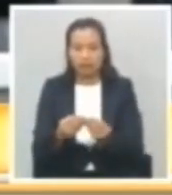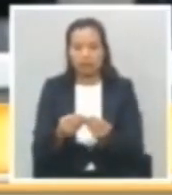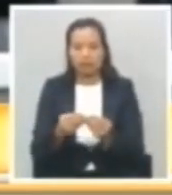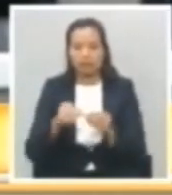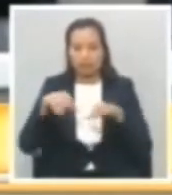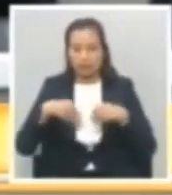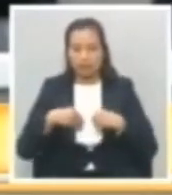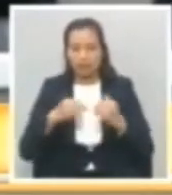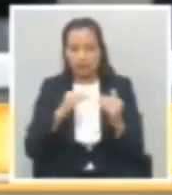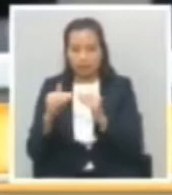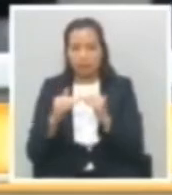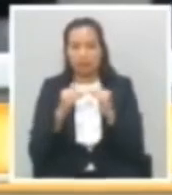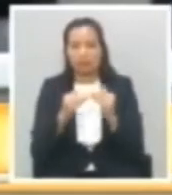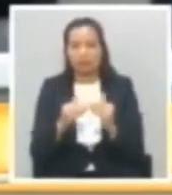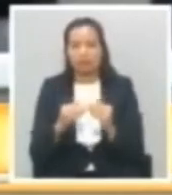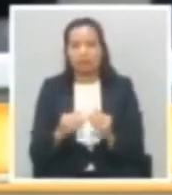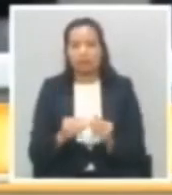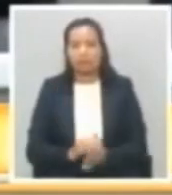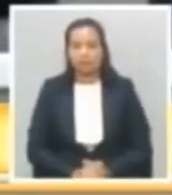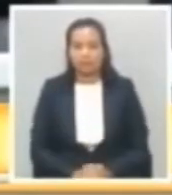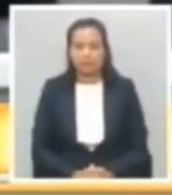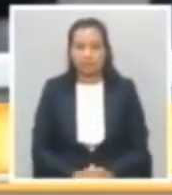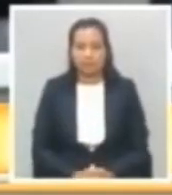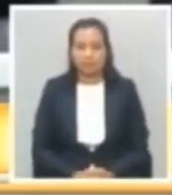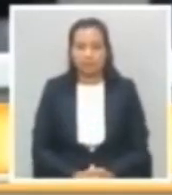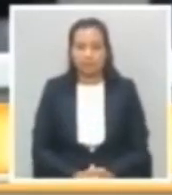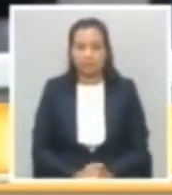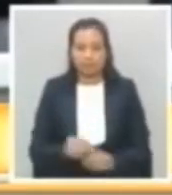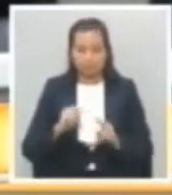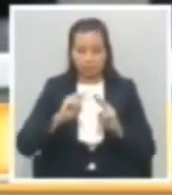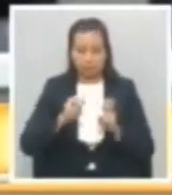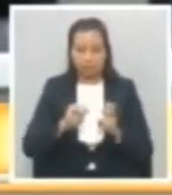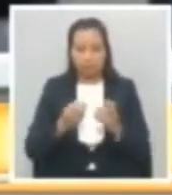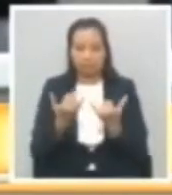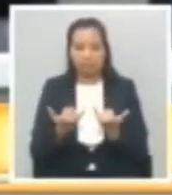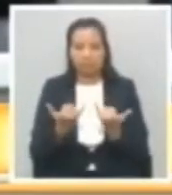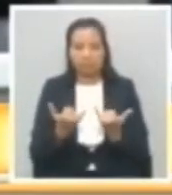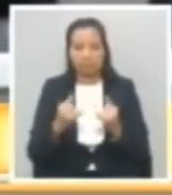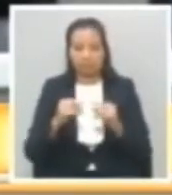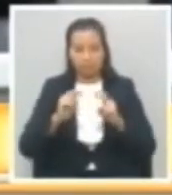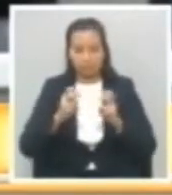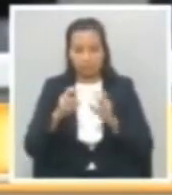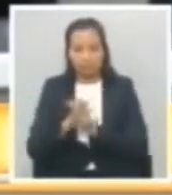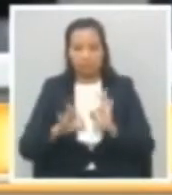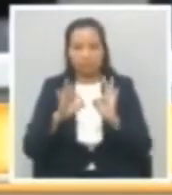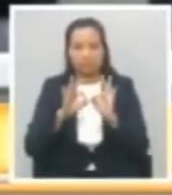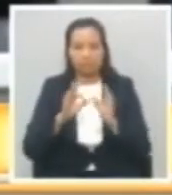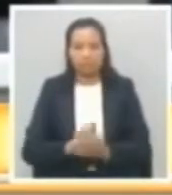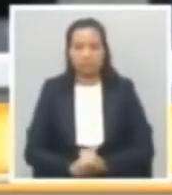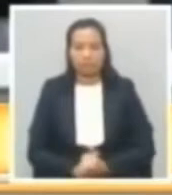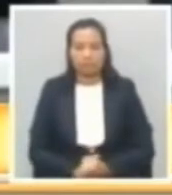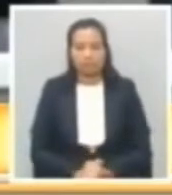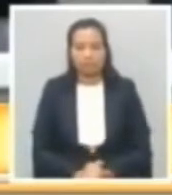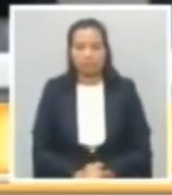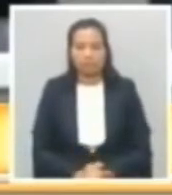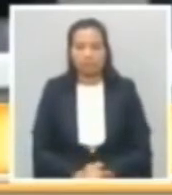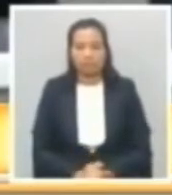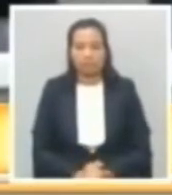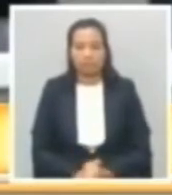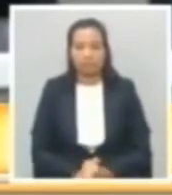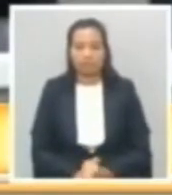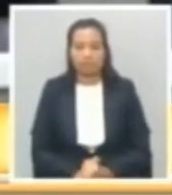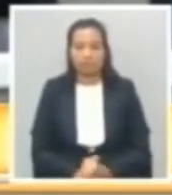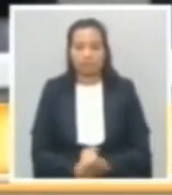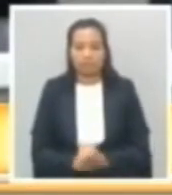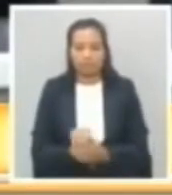เป็นธรรมมีความเสมอภาคโดยเร็วประเด็นนี้ที่ผมบอกว่าเป็นเรื่องสำคัญนะครับความลักลั่น